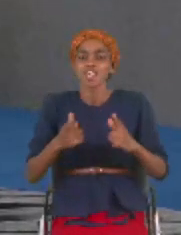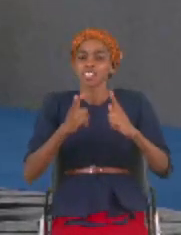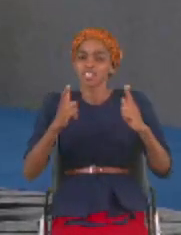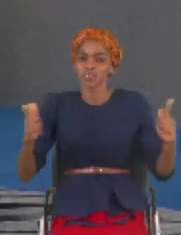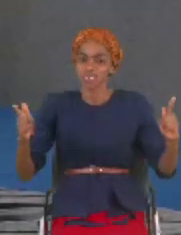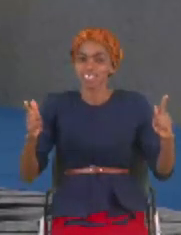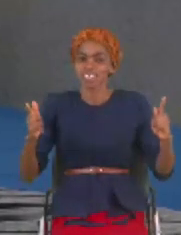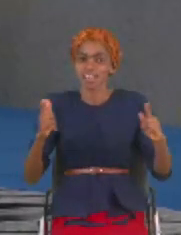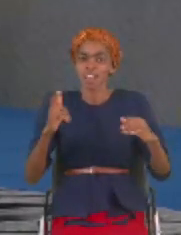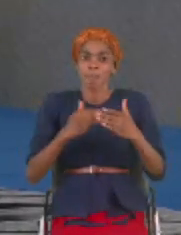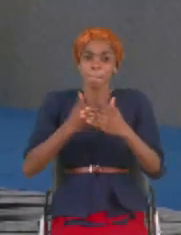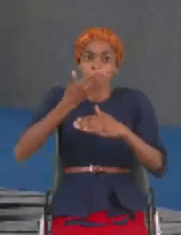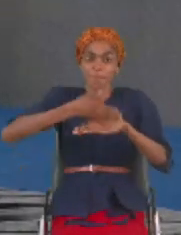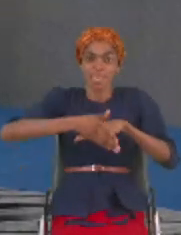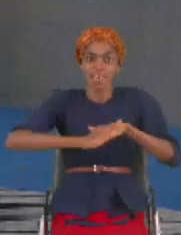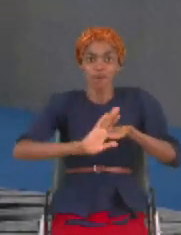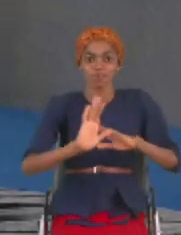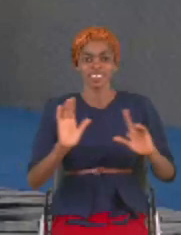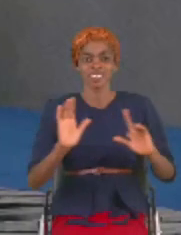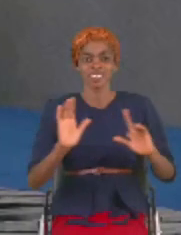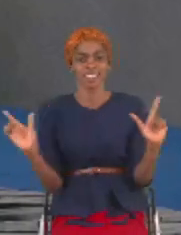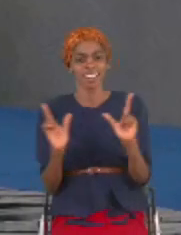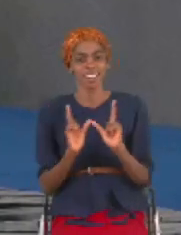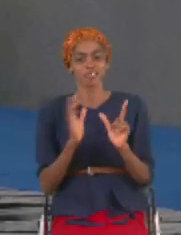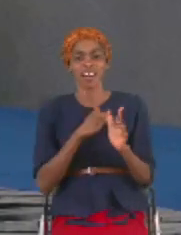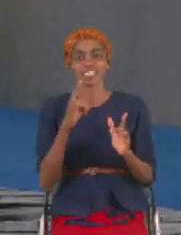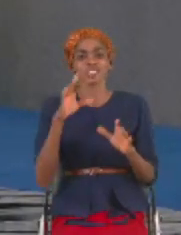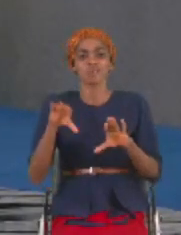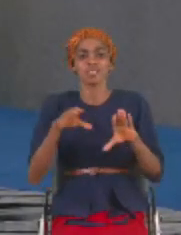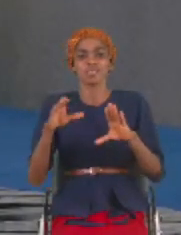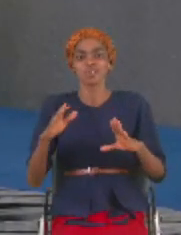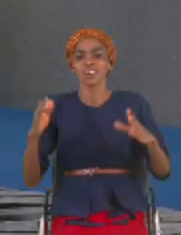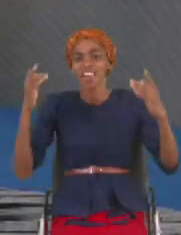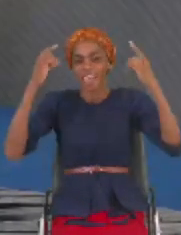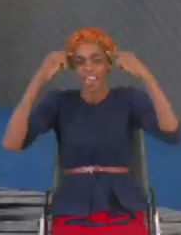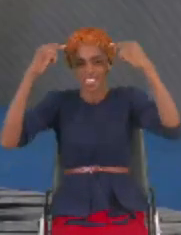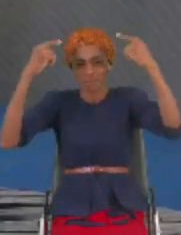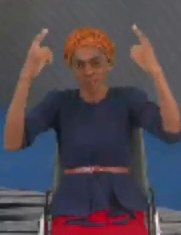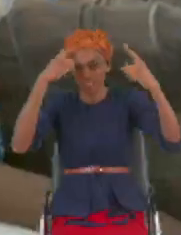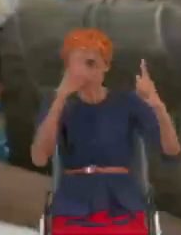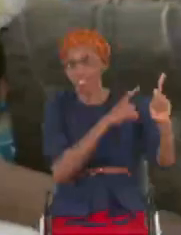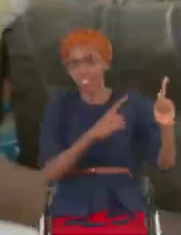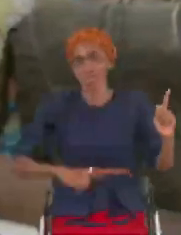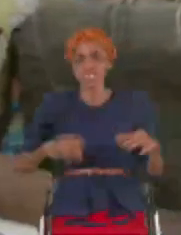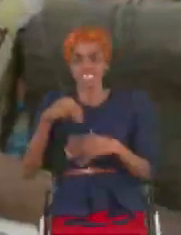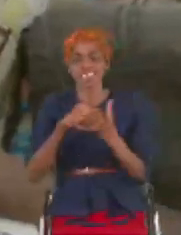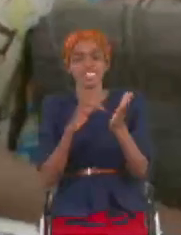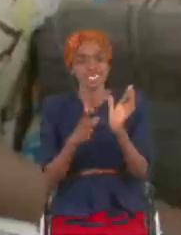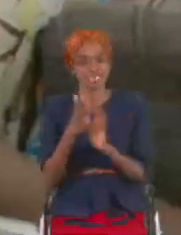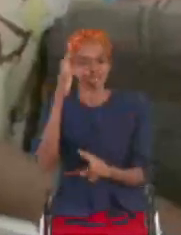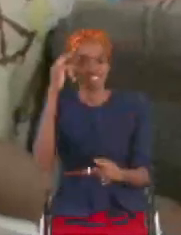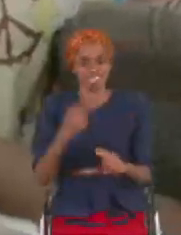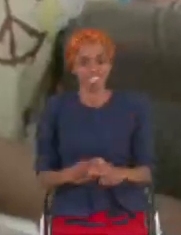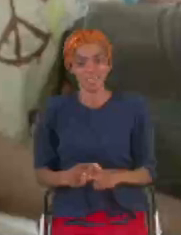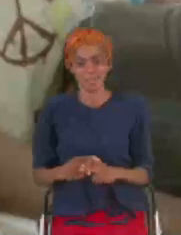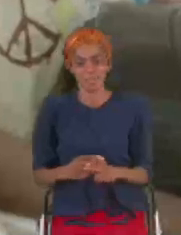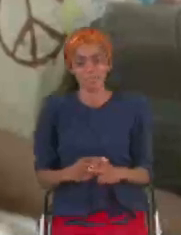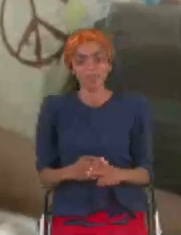à ce niveau extraordinaire et il faudra des exploits pour le seigneur au nom de jésus